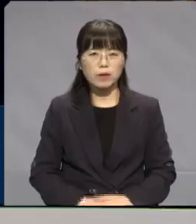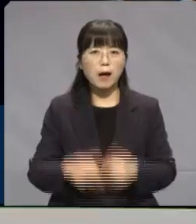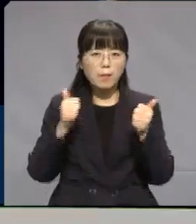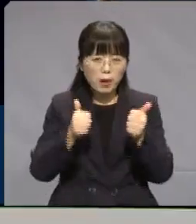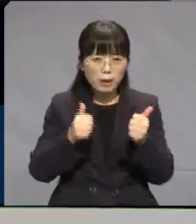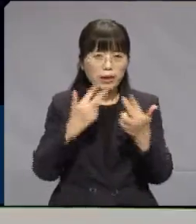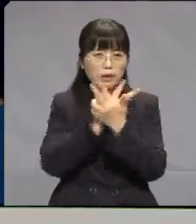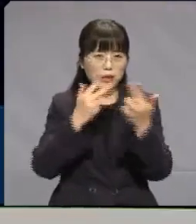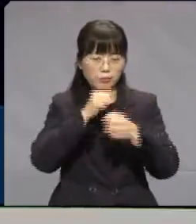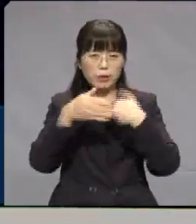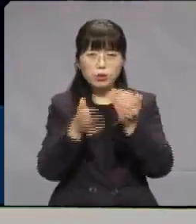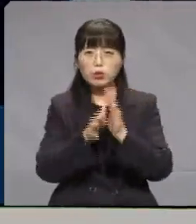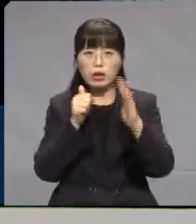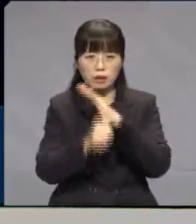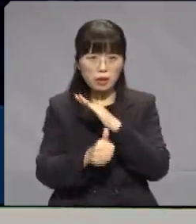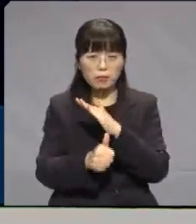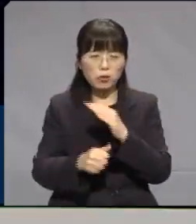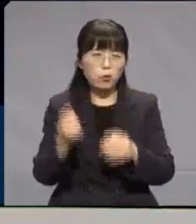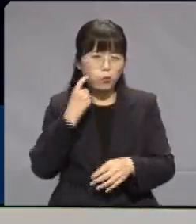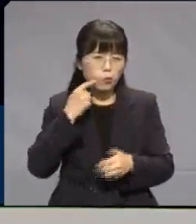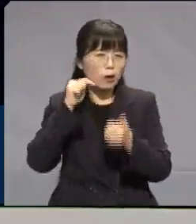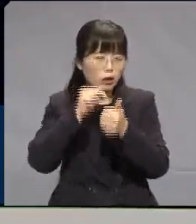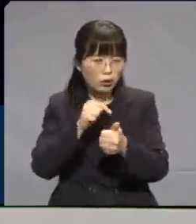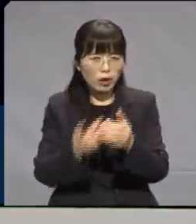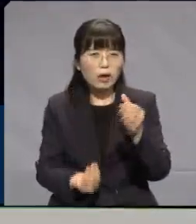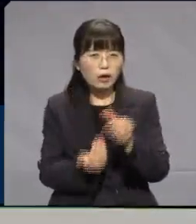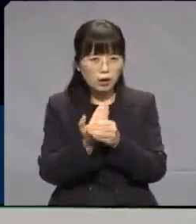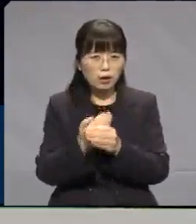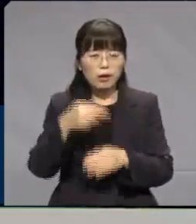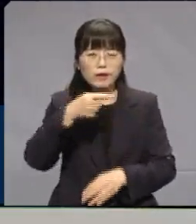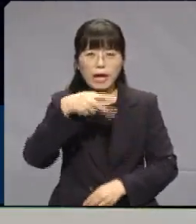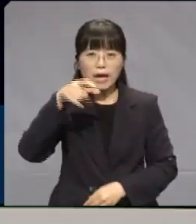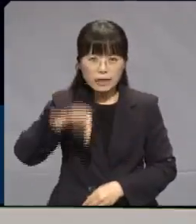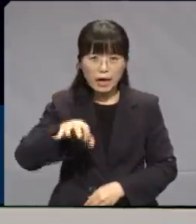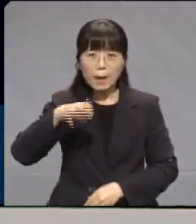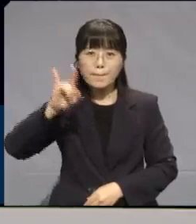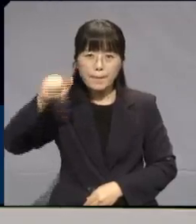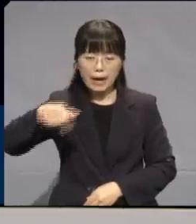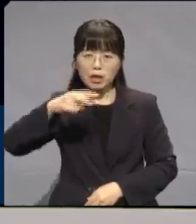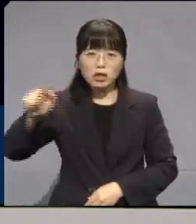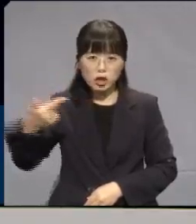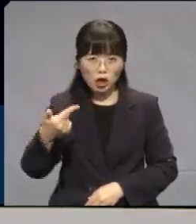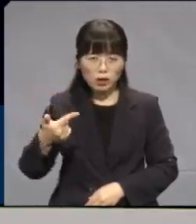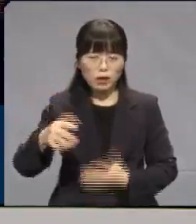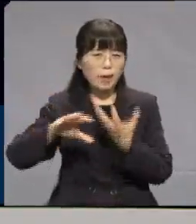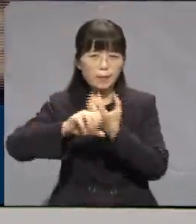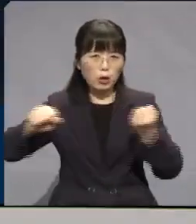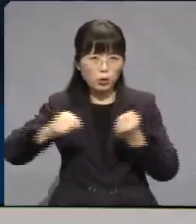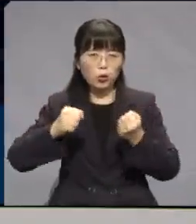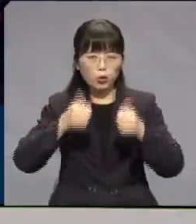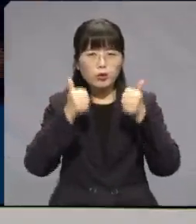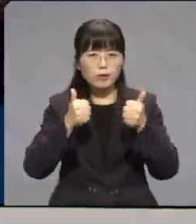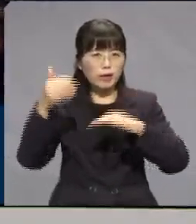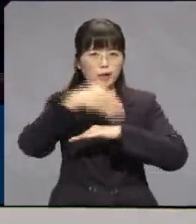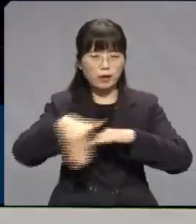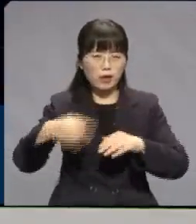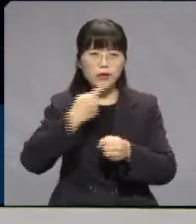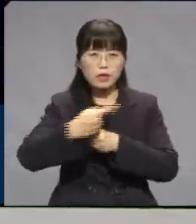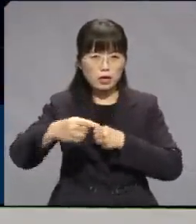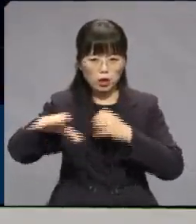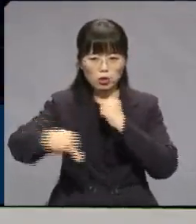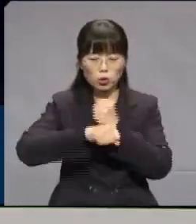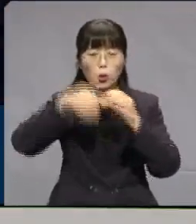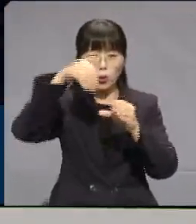법원은 이재명 더불어민주당 대표의 위증 교사건 대장동 백현동 재판과 별도 심리하기로 했습니다 내년 총성